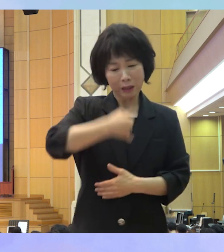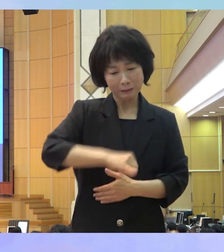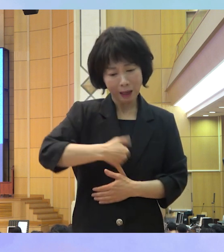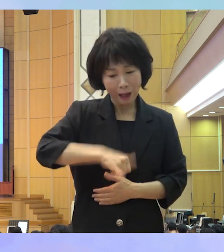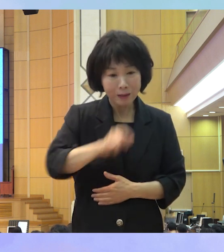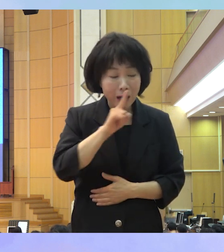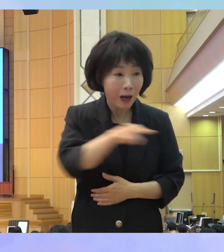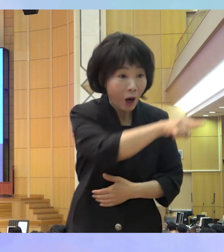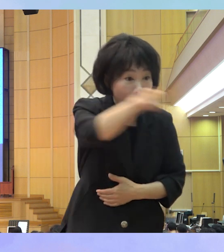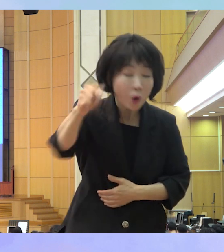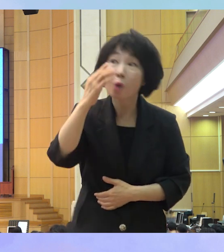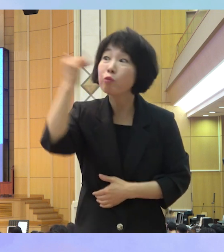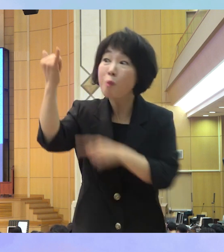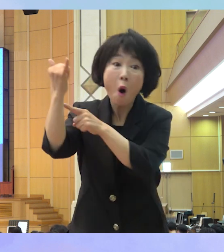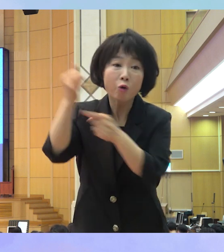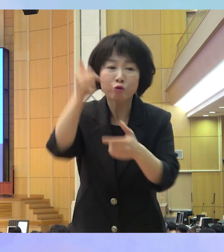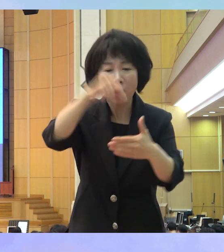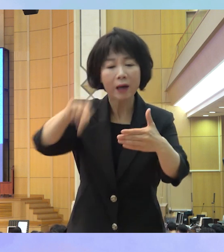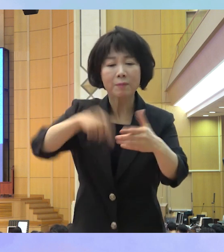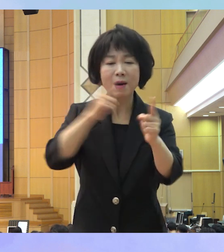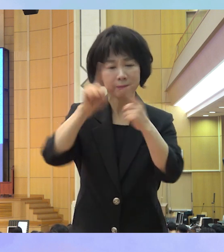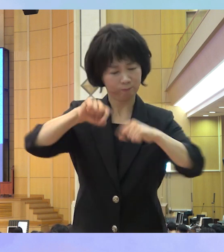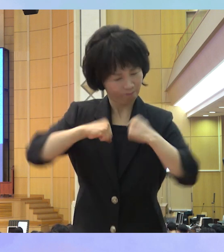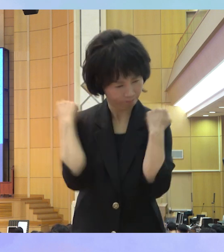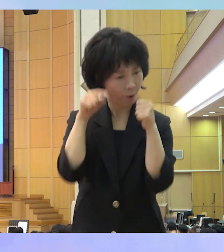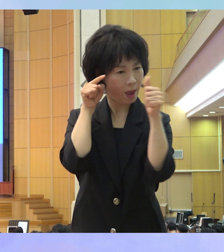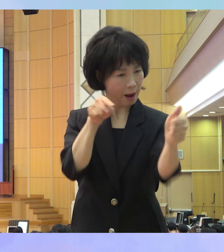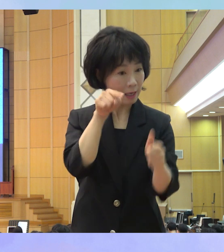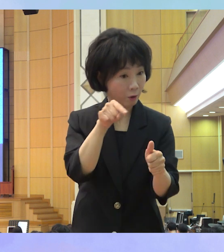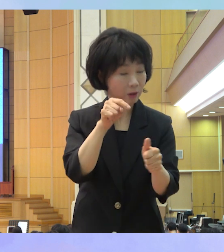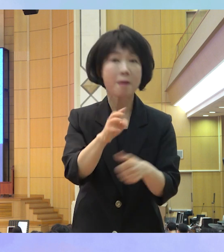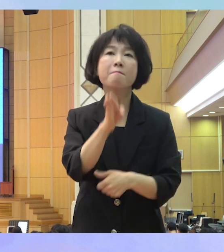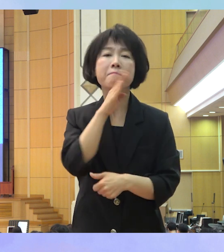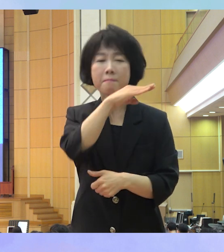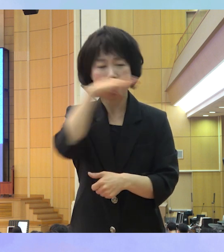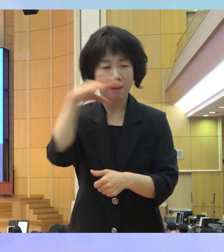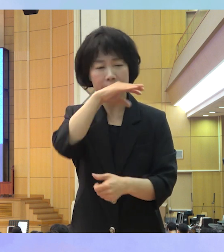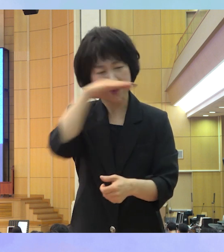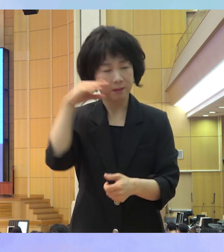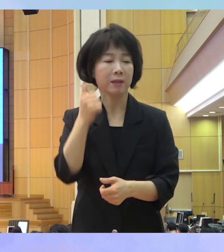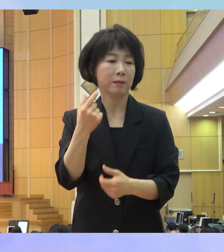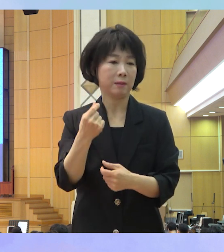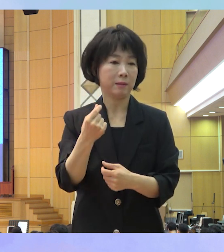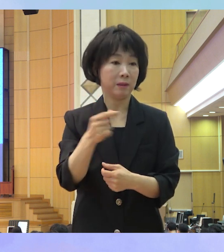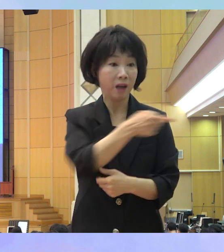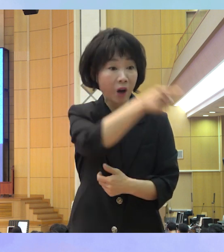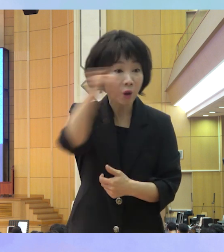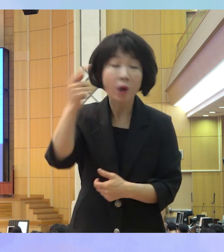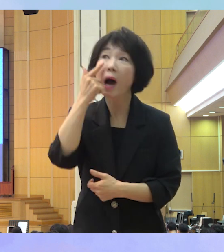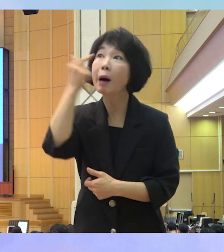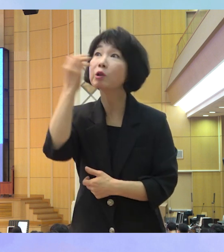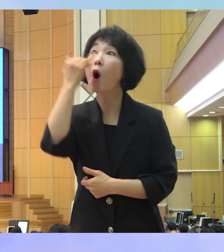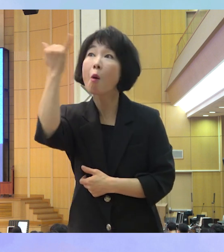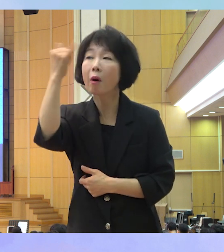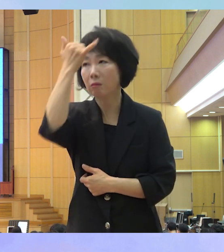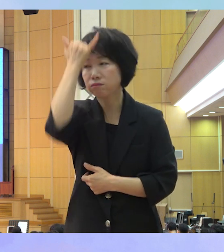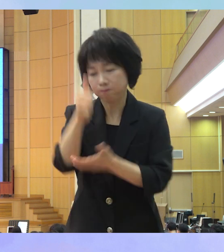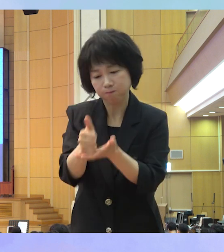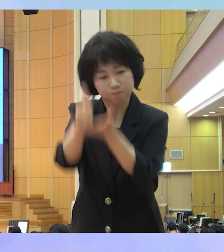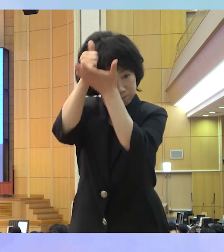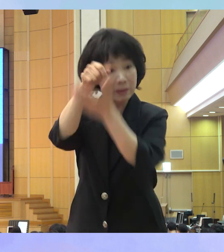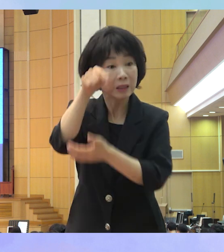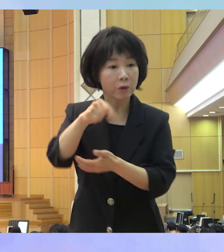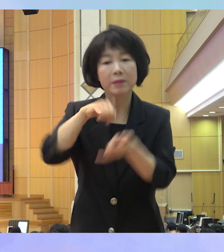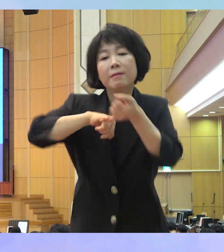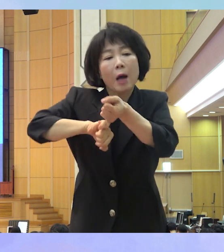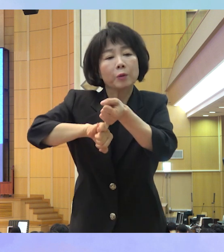자녀들아 너희 부모를 주 안에서 순종하라. 이것이 옳으니라. 내 아버지와 어머니를 공경하라.